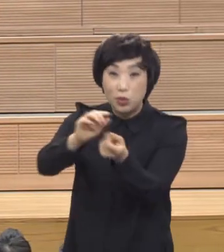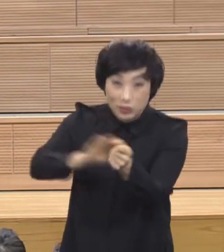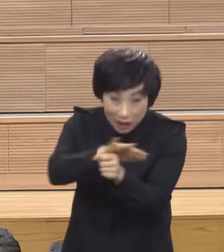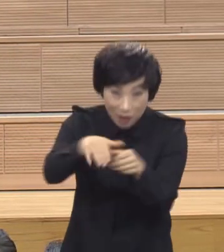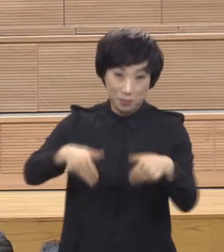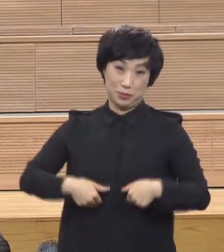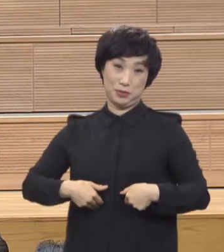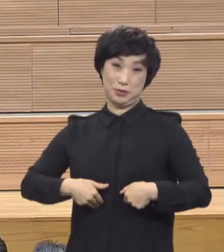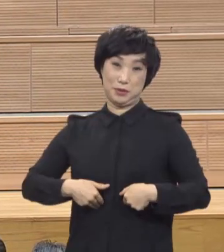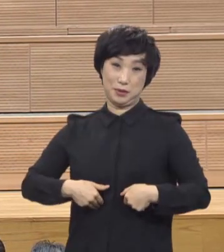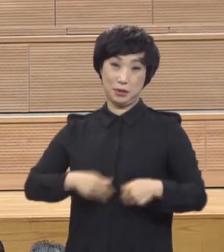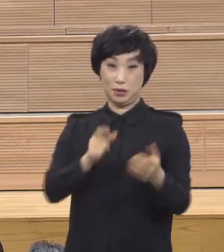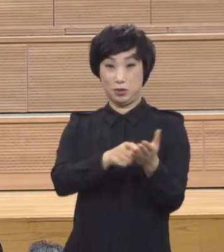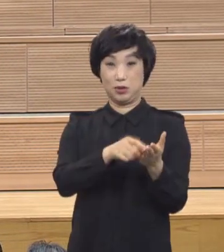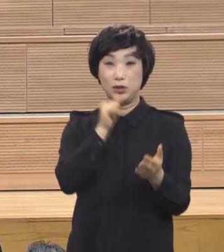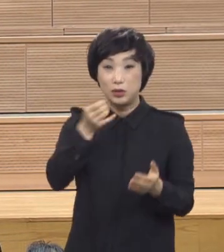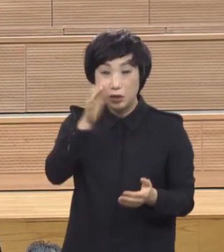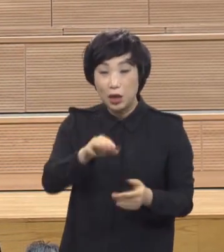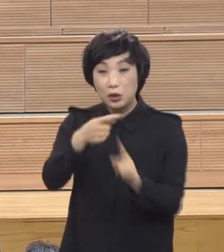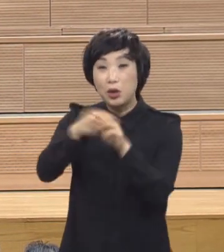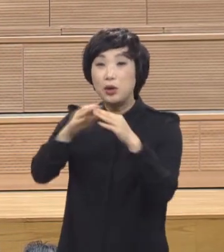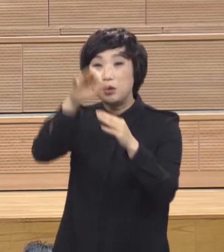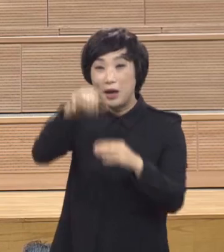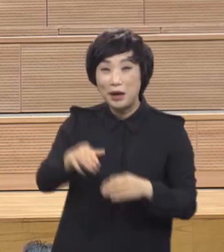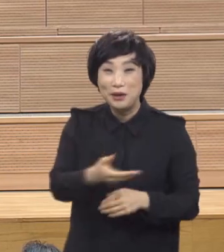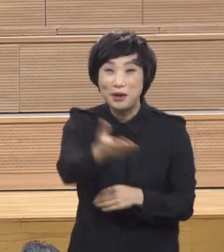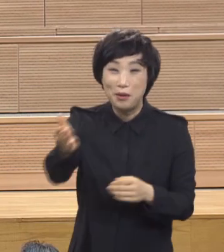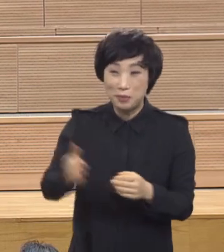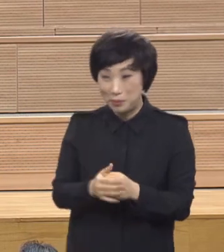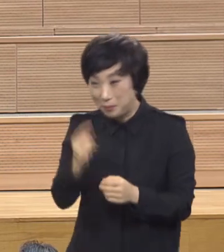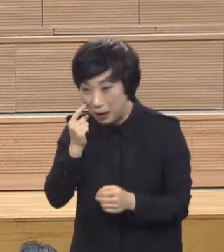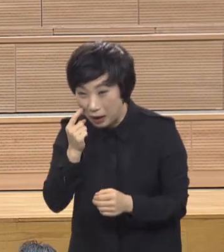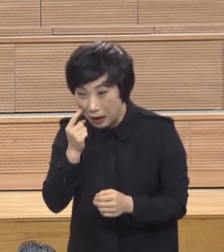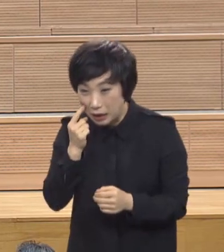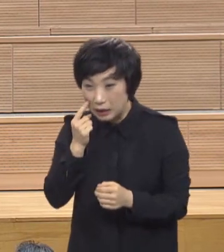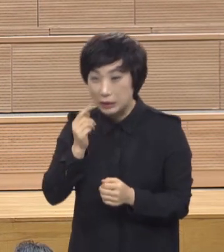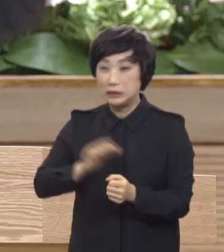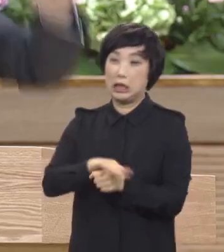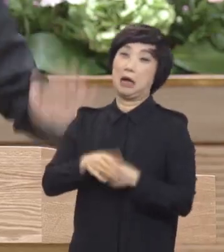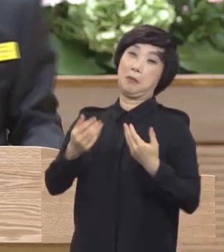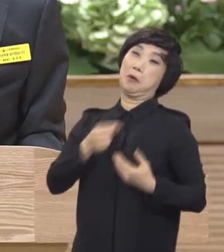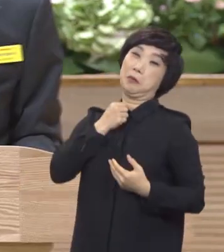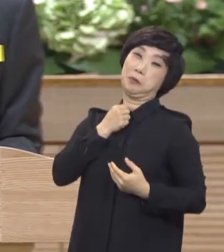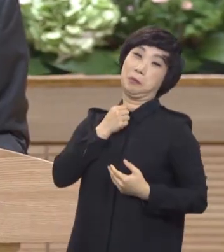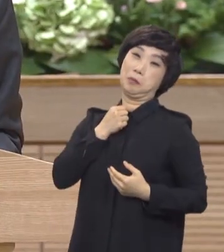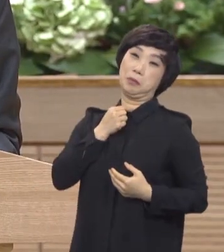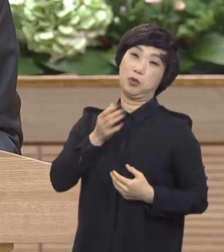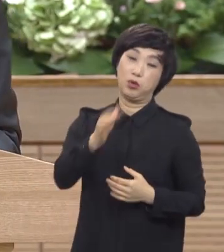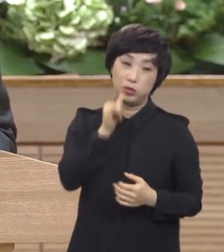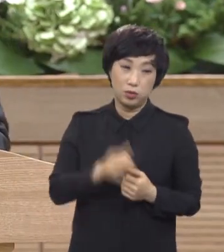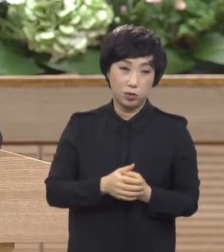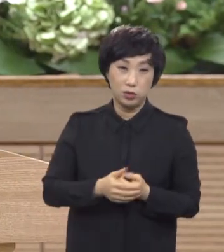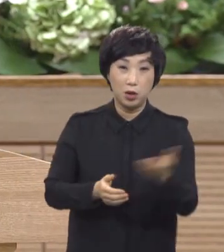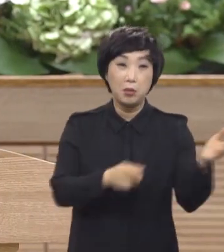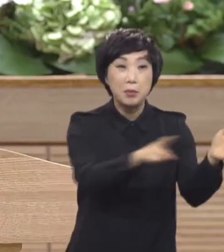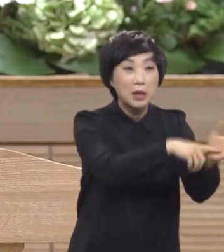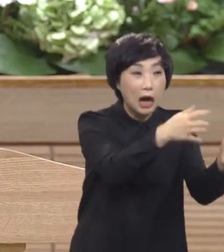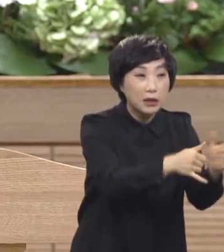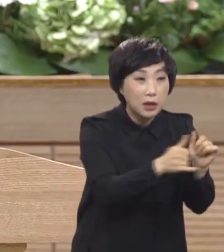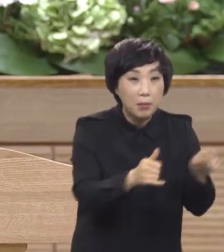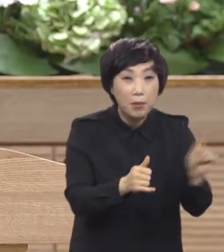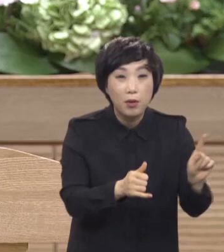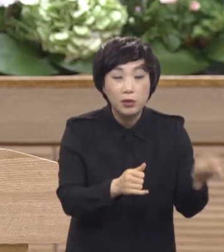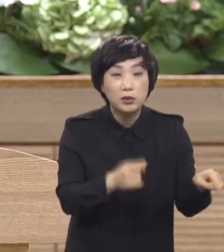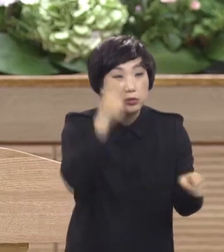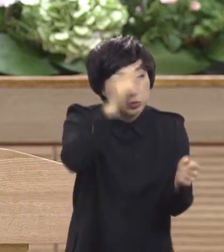근데 교회는 서로 사랑받으려고 하잖아요 밖에는 그만둬 밖에는 파괴주의